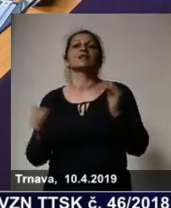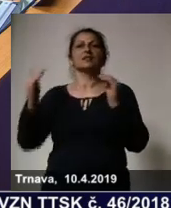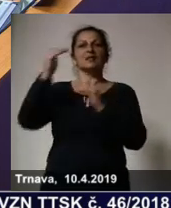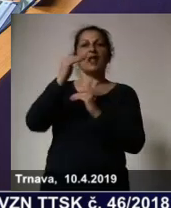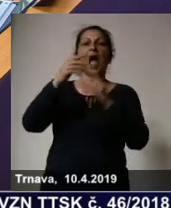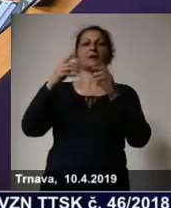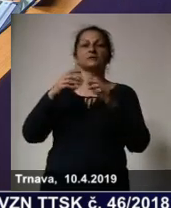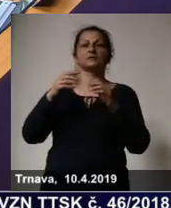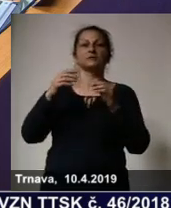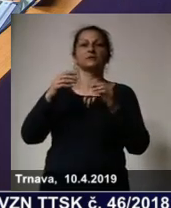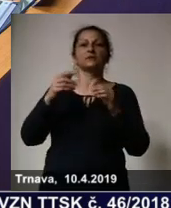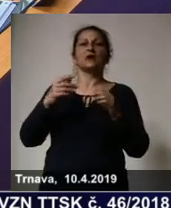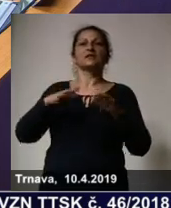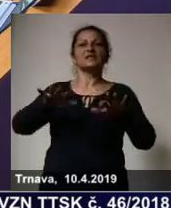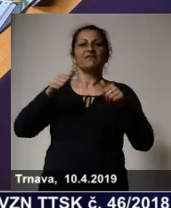VZN.